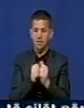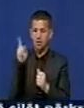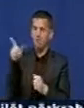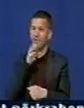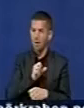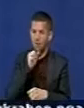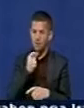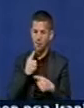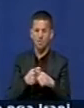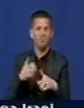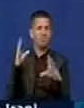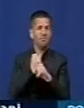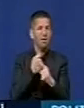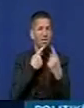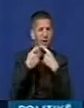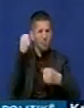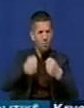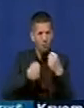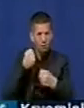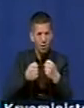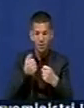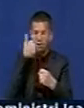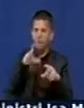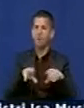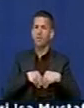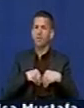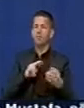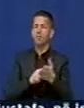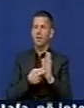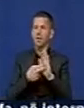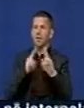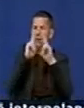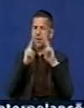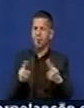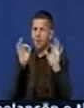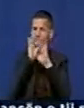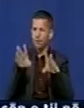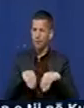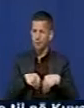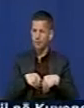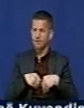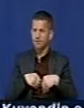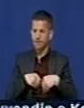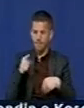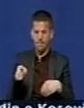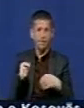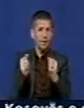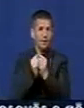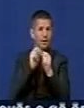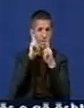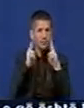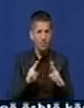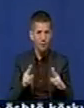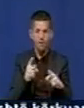të bombardimeve të caqëve serbe, pasi nuk u pranua planin ndërkombëtar për Kosovën. Prania bashkisë ndërkombëtare